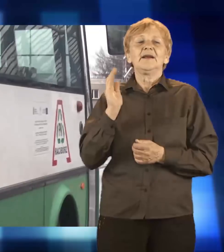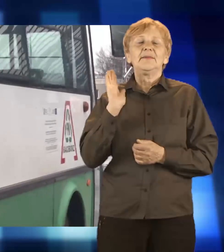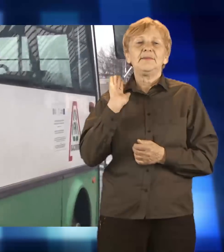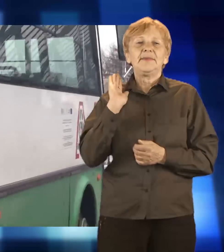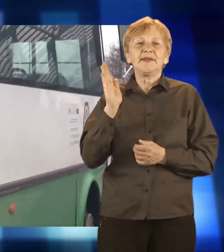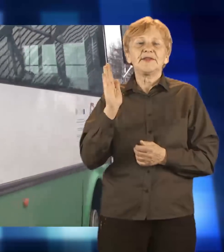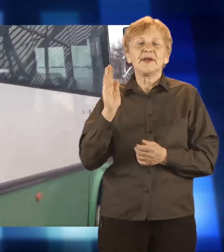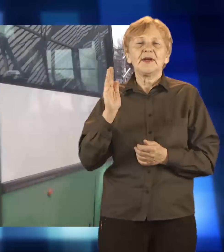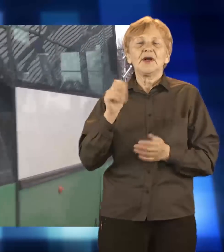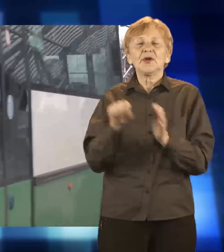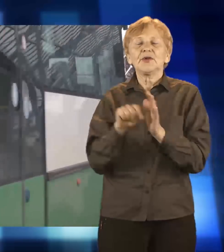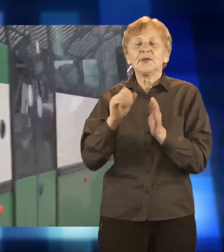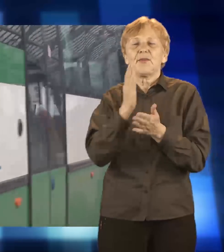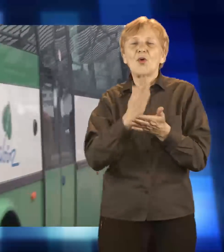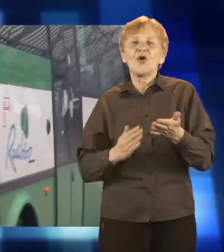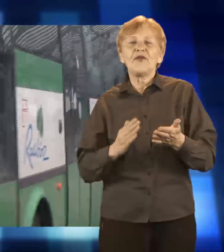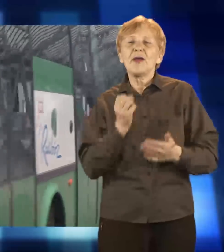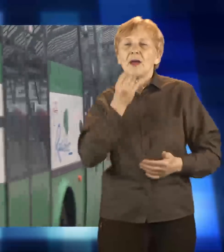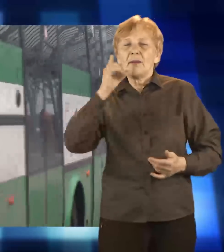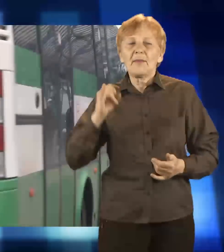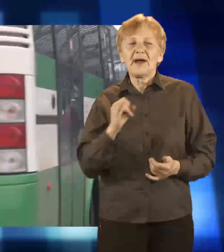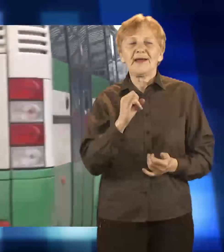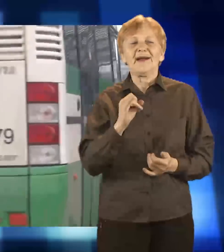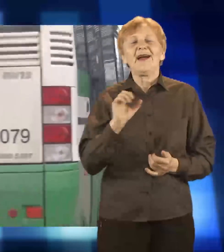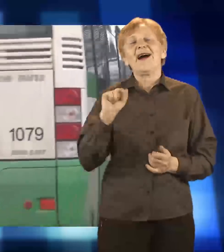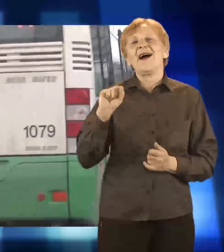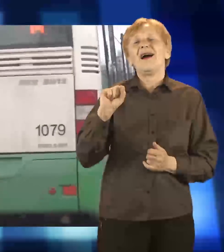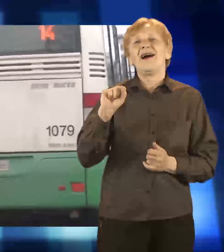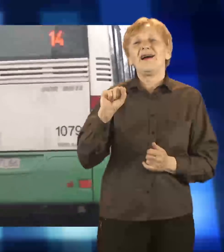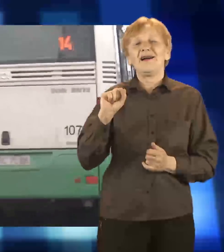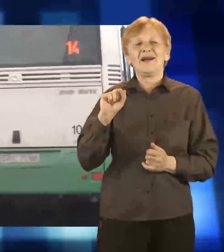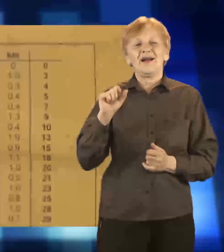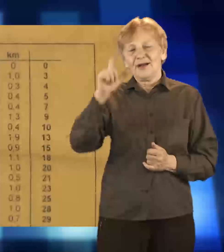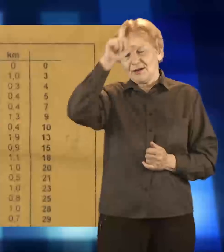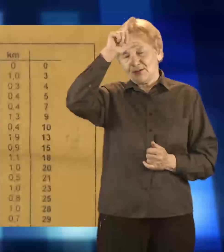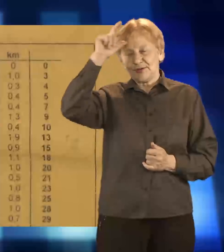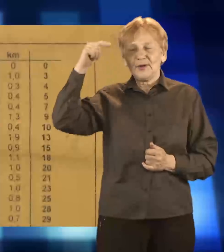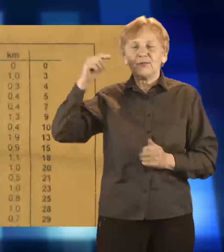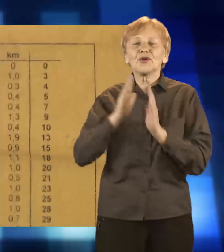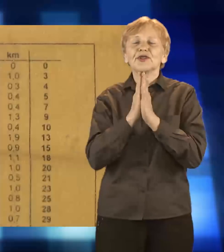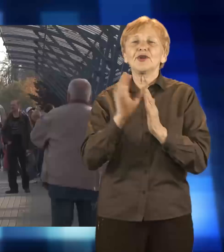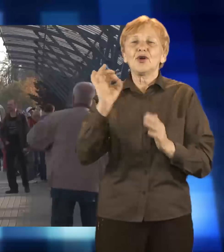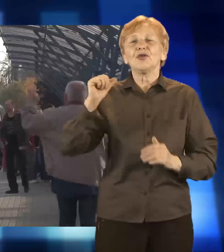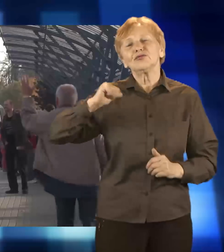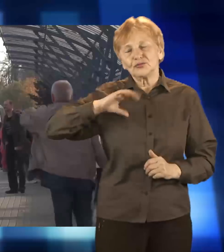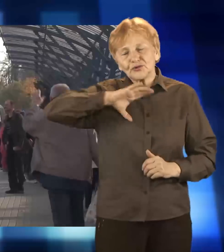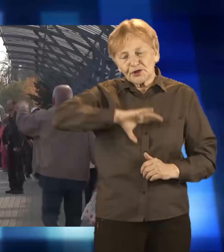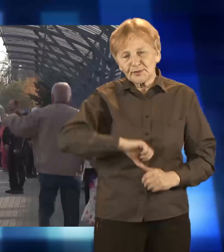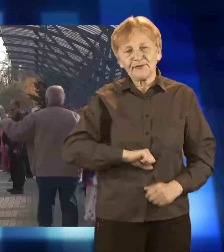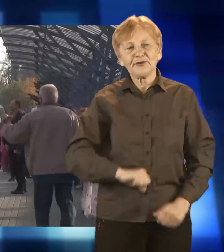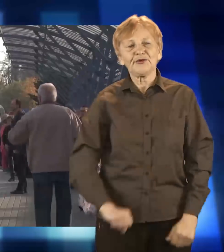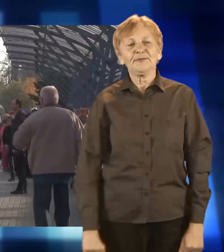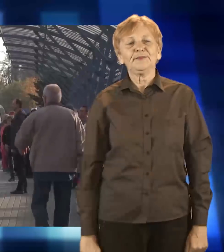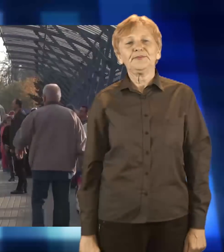Urzędem Miasta obowiązywać ma już w pierwszej połowie maja, a pasażerowie oraz kierowcy niezmiennie proszeni są o cierpliwość, wyrozumiałość i wzajemny szacunek.